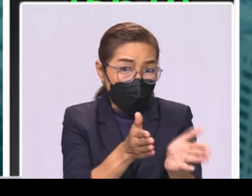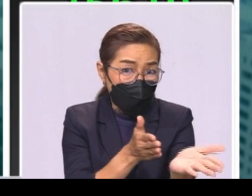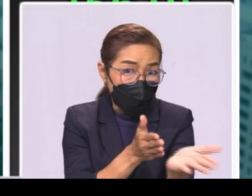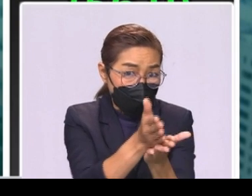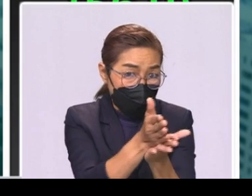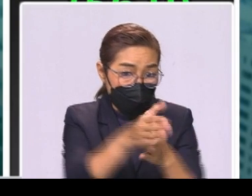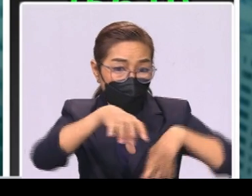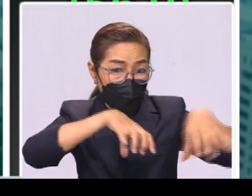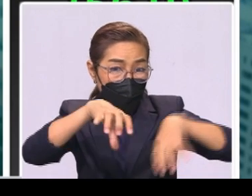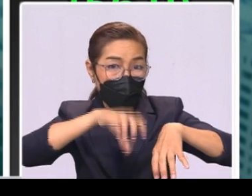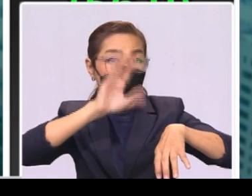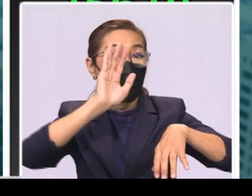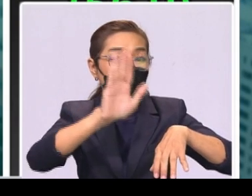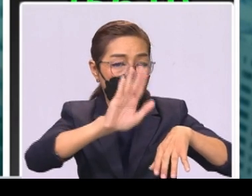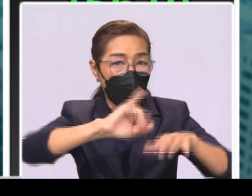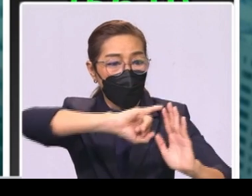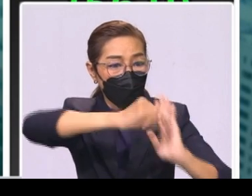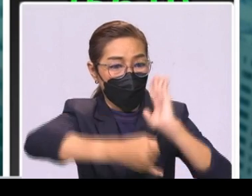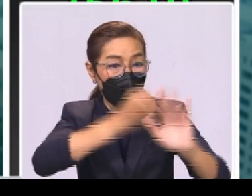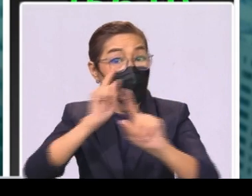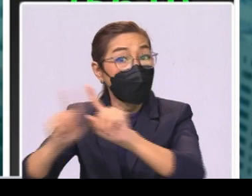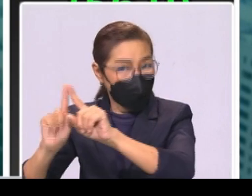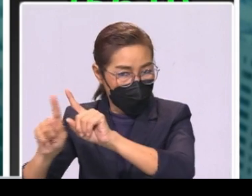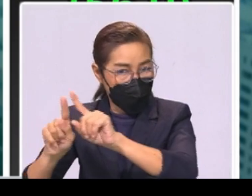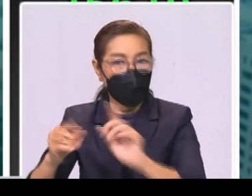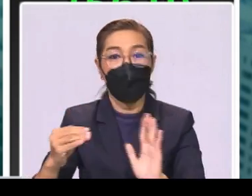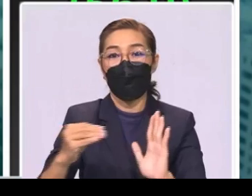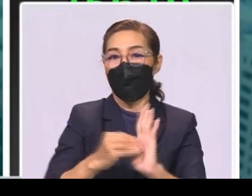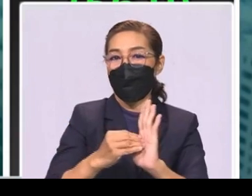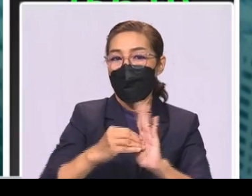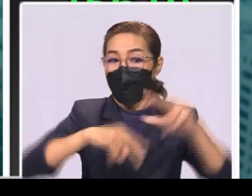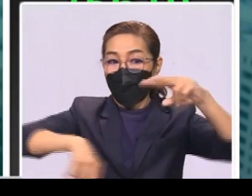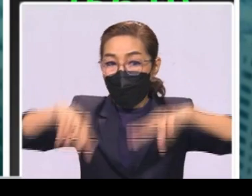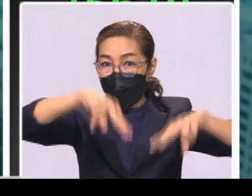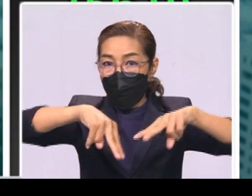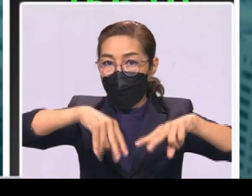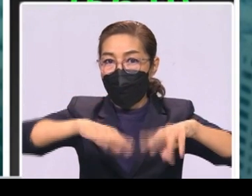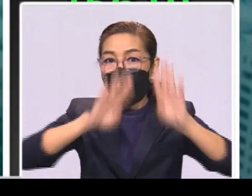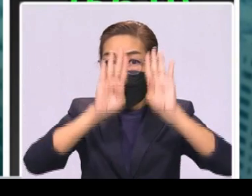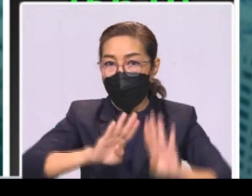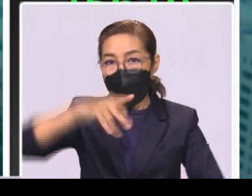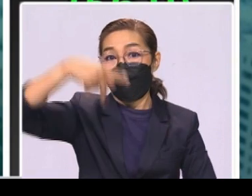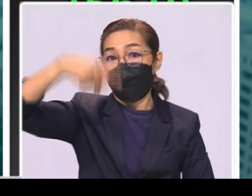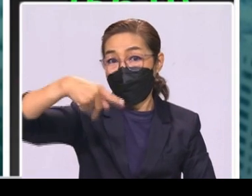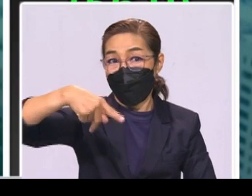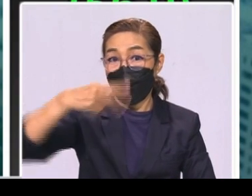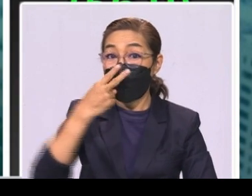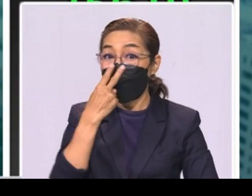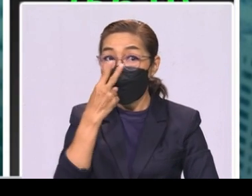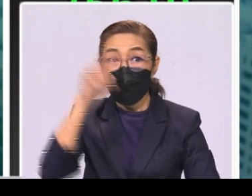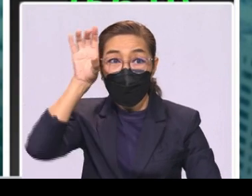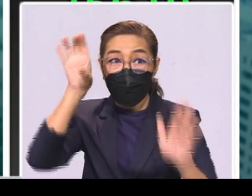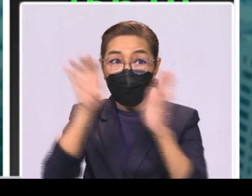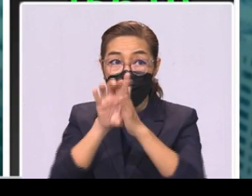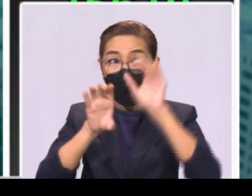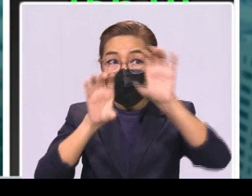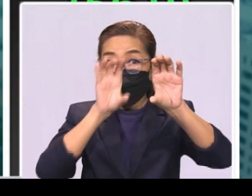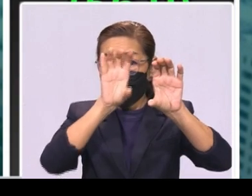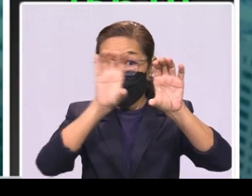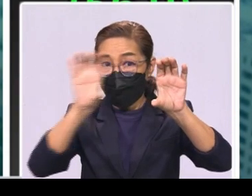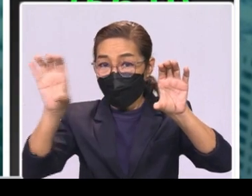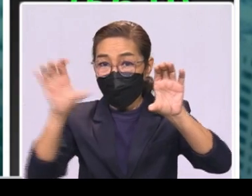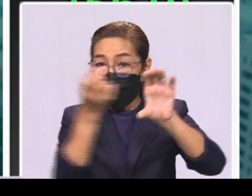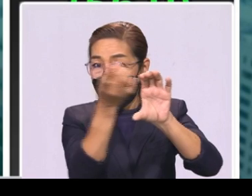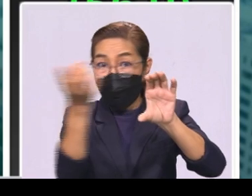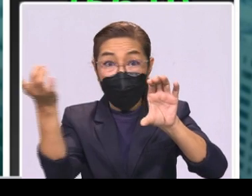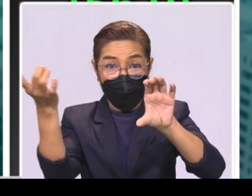องค์กรปกครองส่วนท้องถิ่นรูปแบบพิเศษนะใช้คำว่ารูปแบบพิเศษนะครับเดี๋ยวท่านผู้ชมดูเห็นภาพที่อยู่ข้างบนเดี๋ยวผมจะมาเล่า